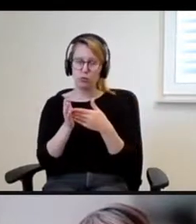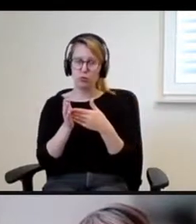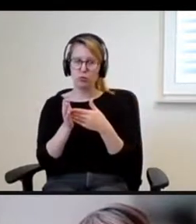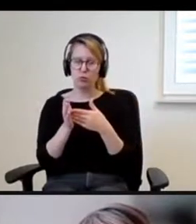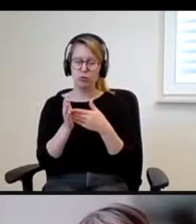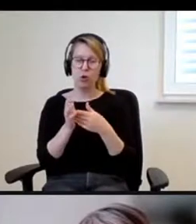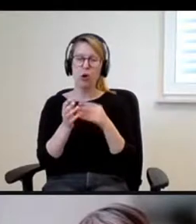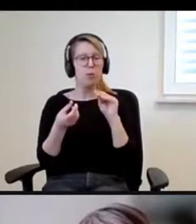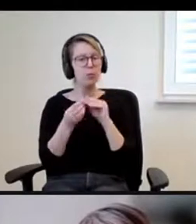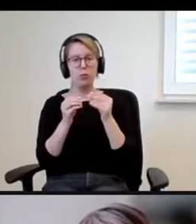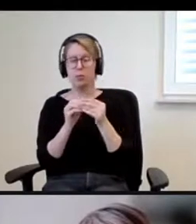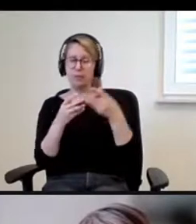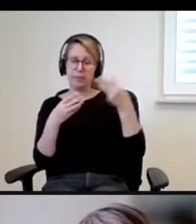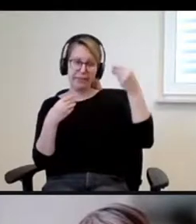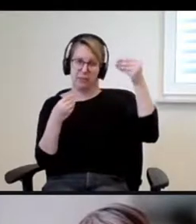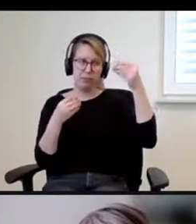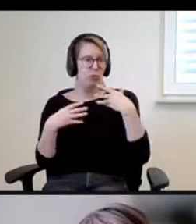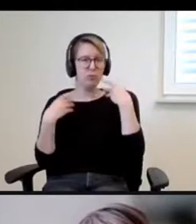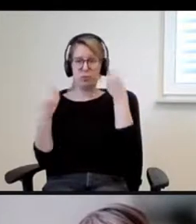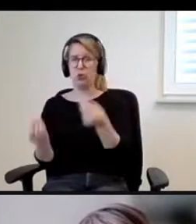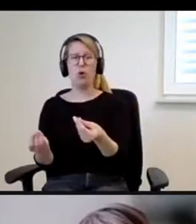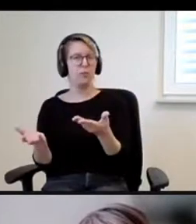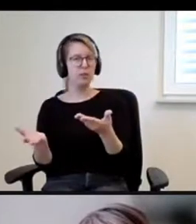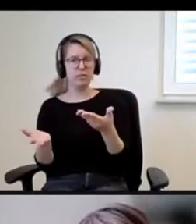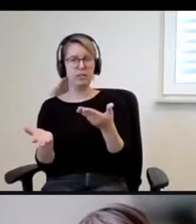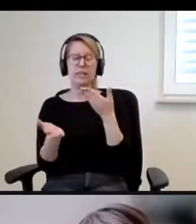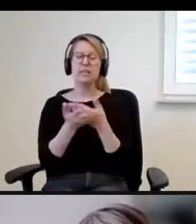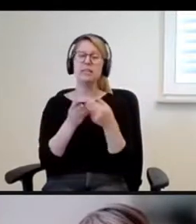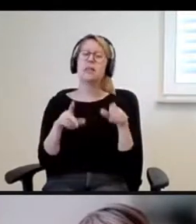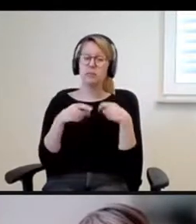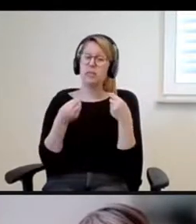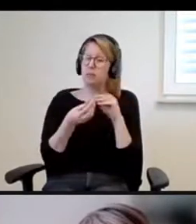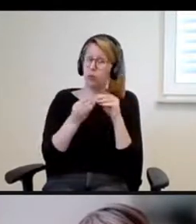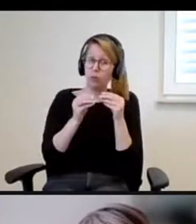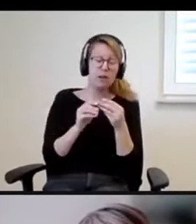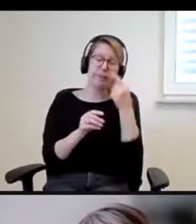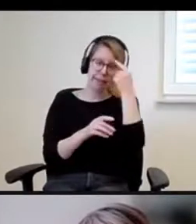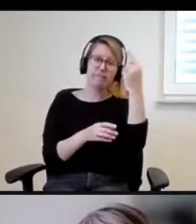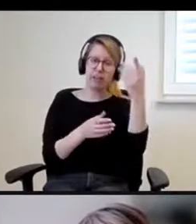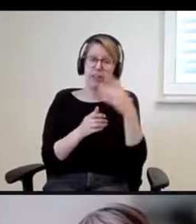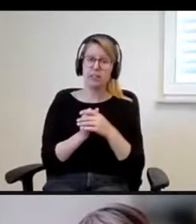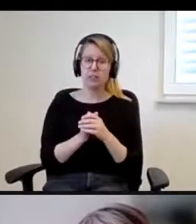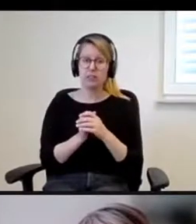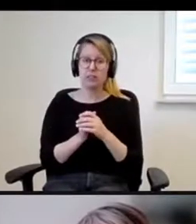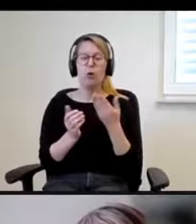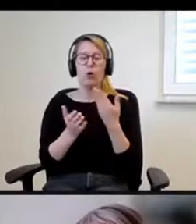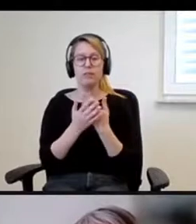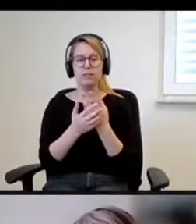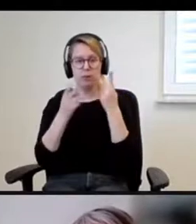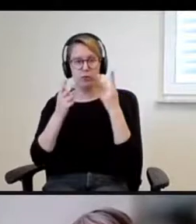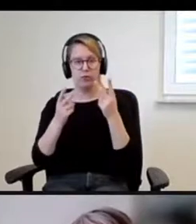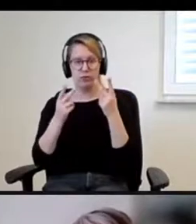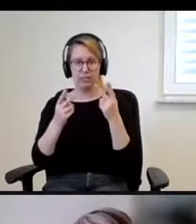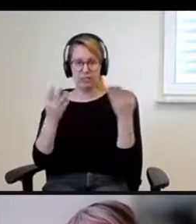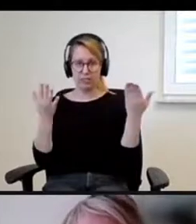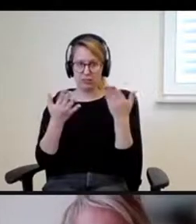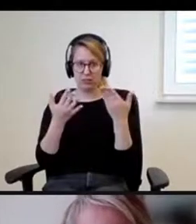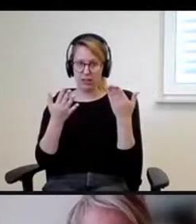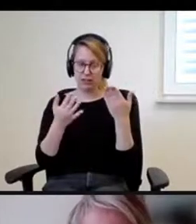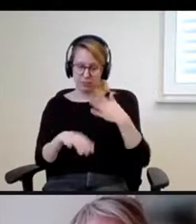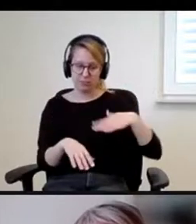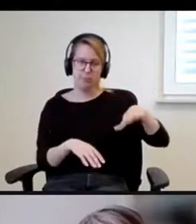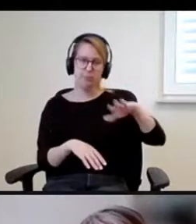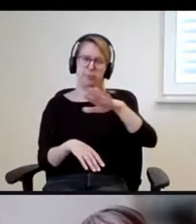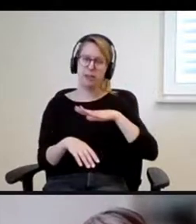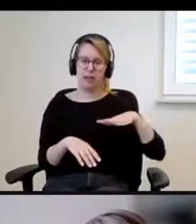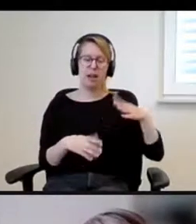les indicateurs et c'est important dans ce domaine de pouvoir suivre la situation avec des indicateurs statistiques. Et ce que l'on